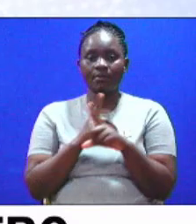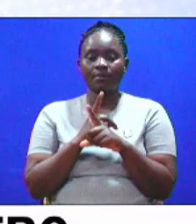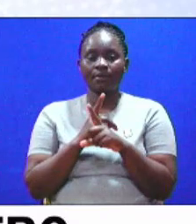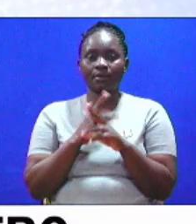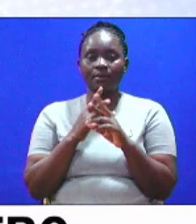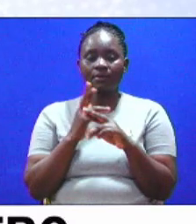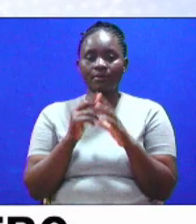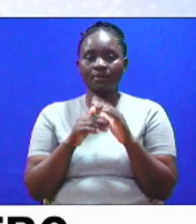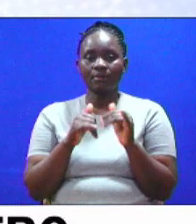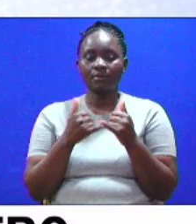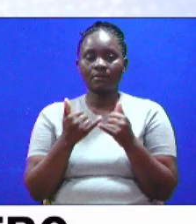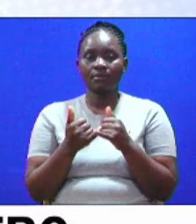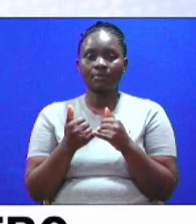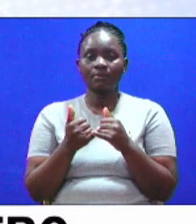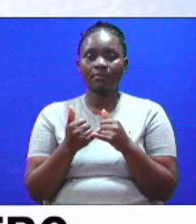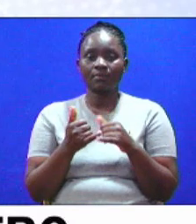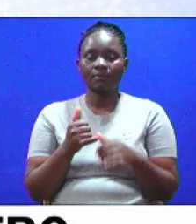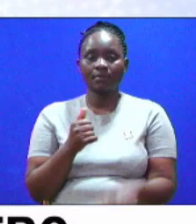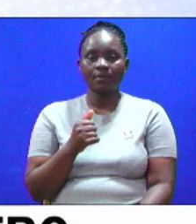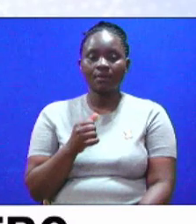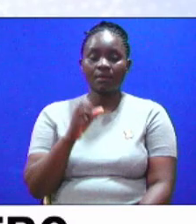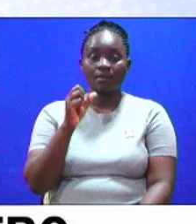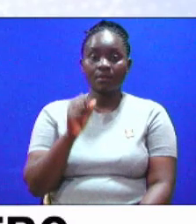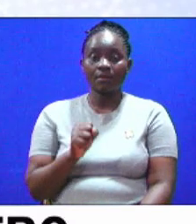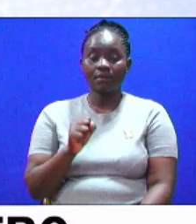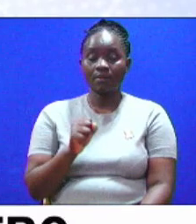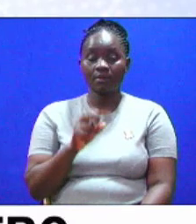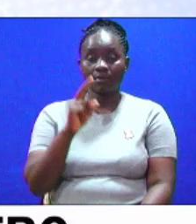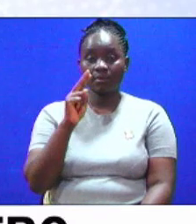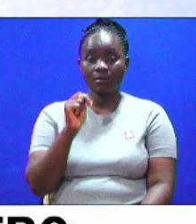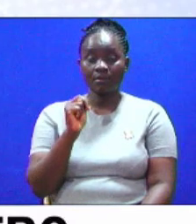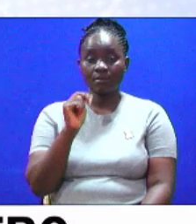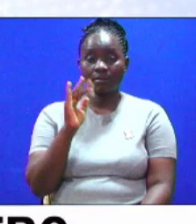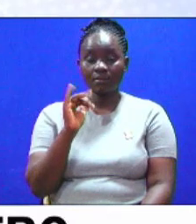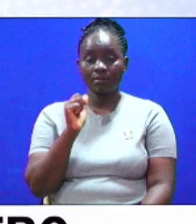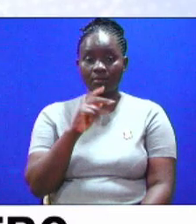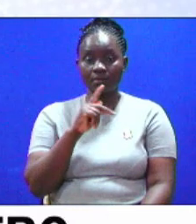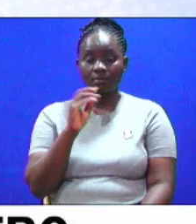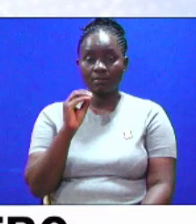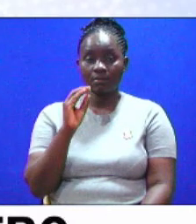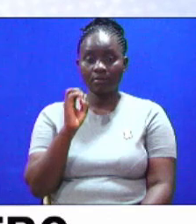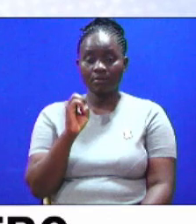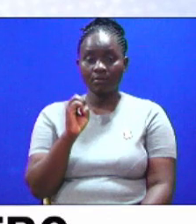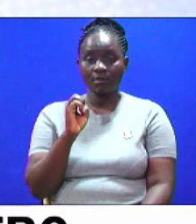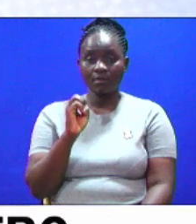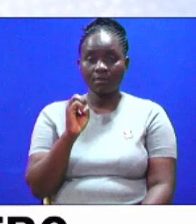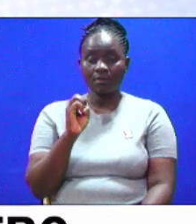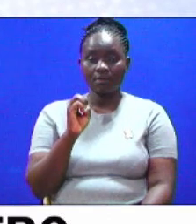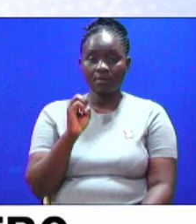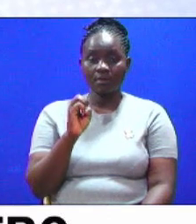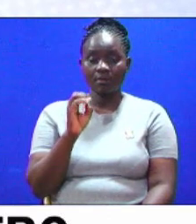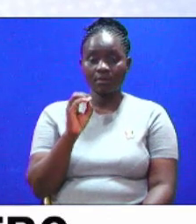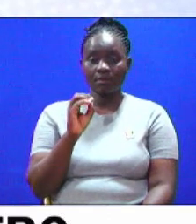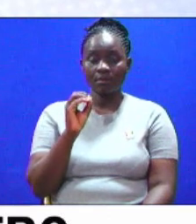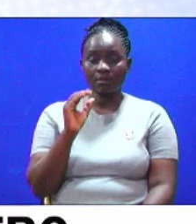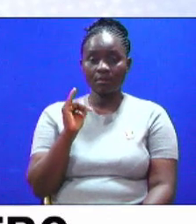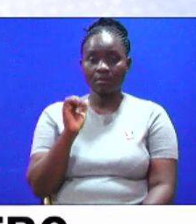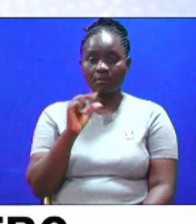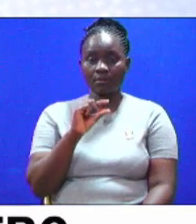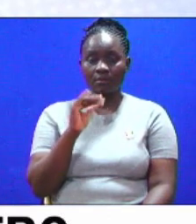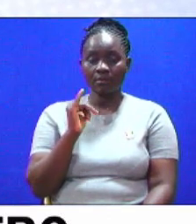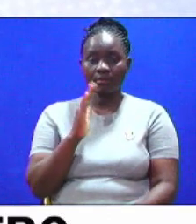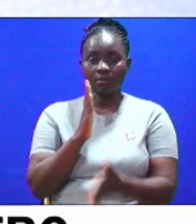Eyo ya kitutu chache saote wadi ya nyakoe ni go omo MCA. Owe woda area ya nyakoe Cosmas Oyagi abaga kwenye